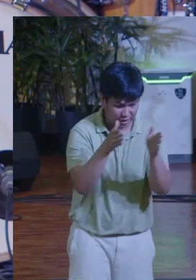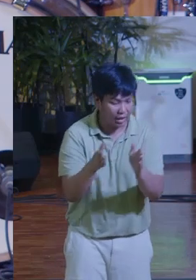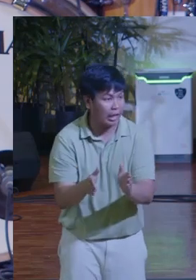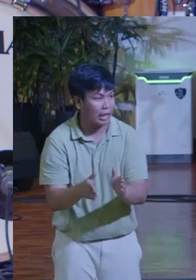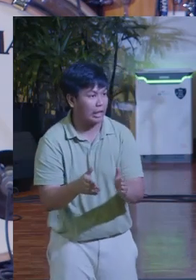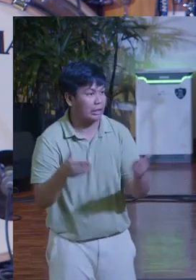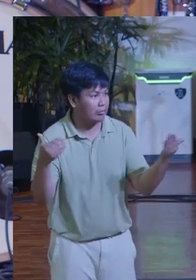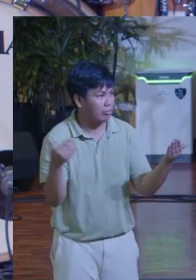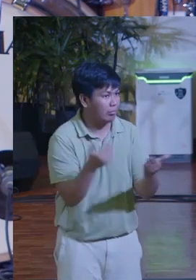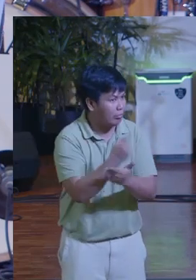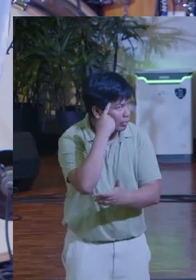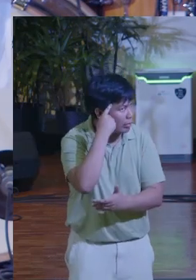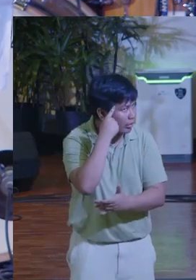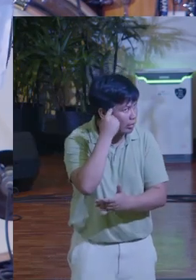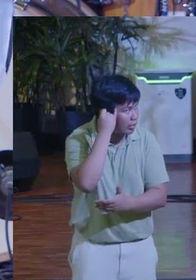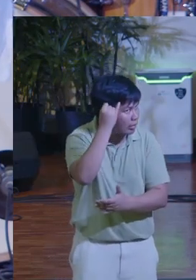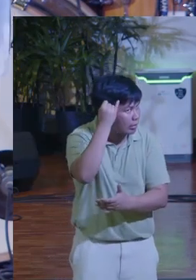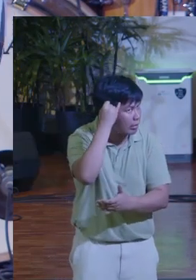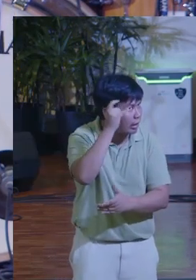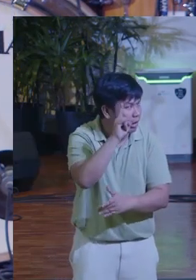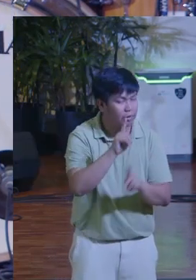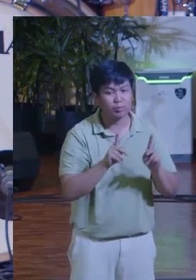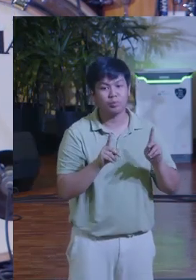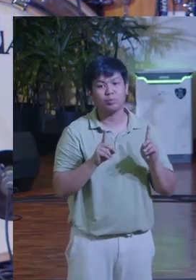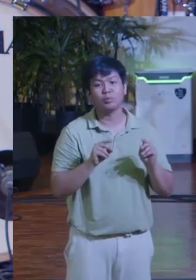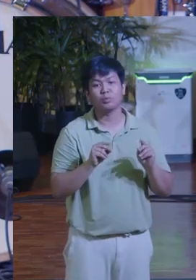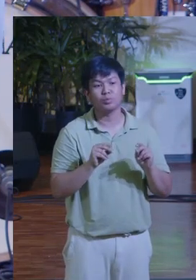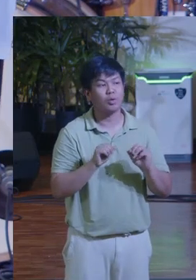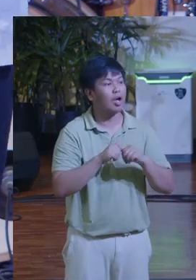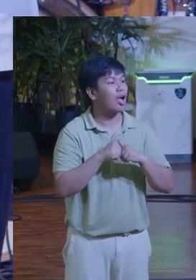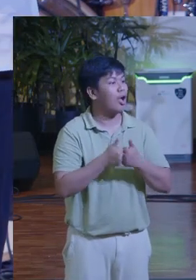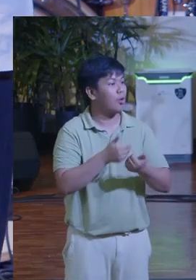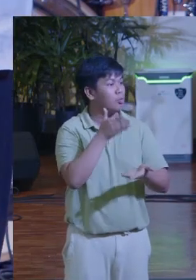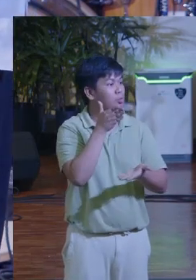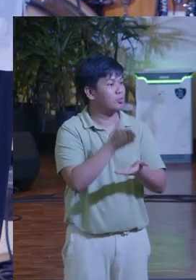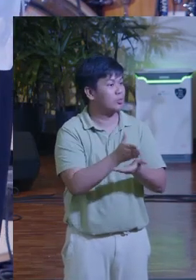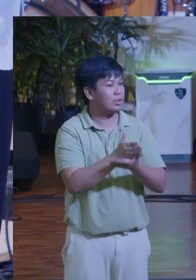So, Exodus 1 verses 15 to 21.